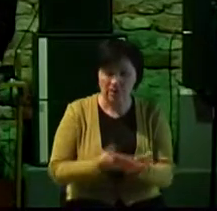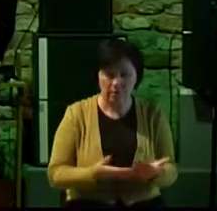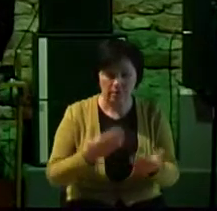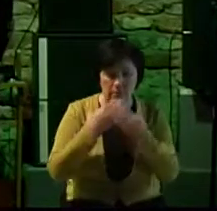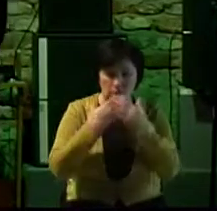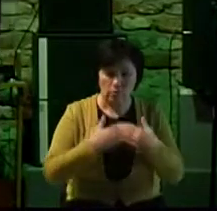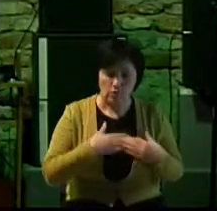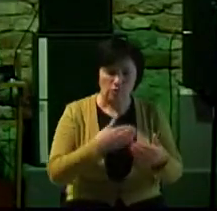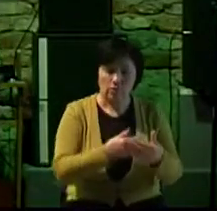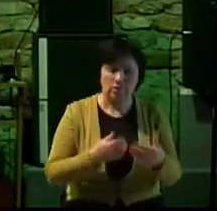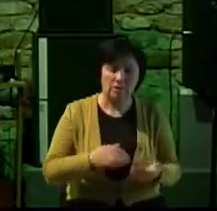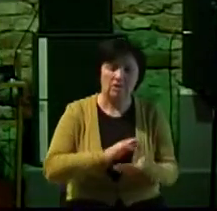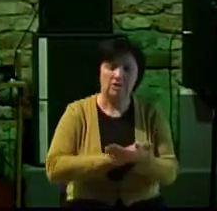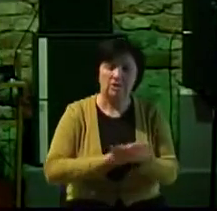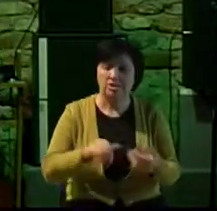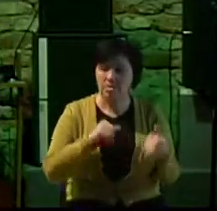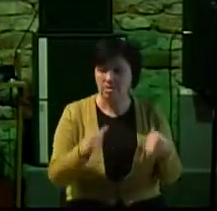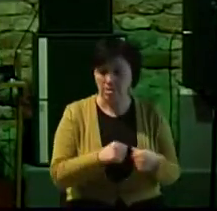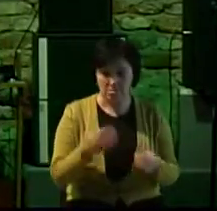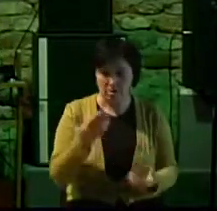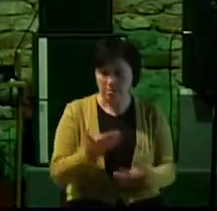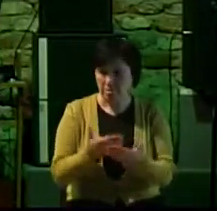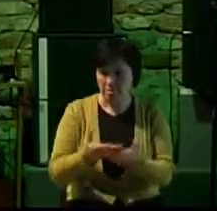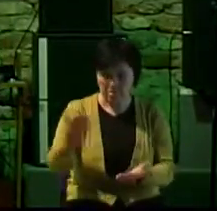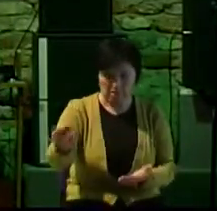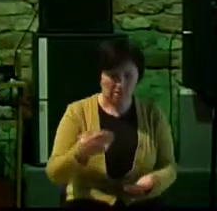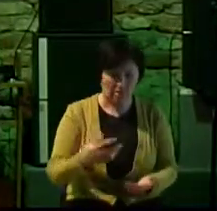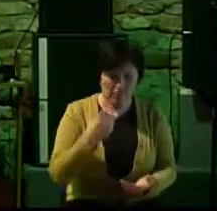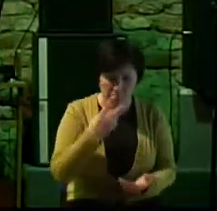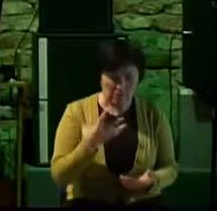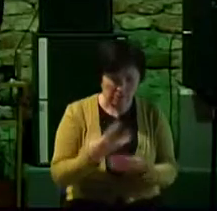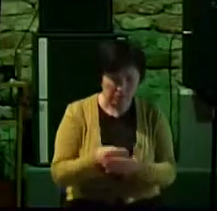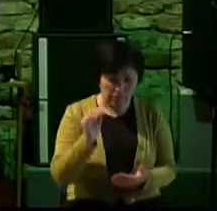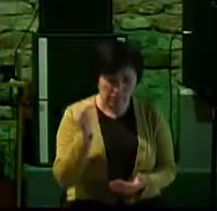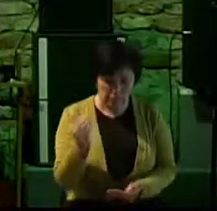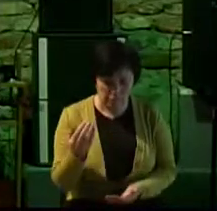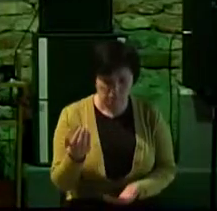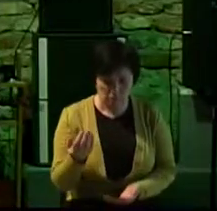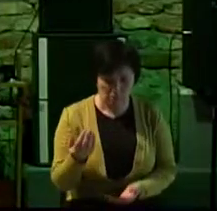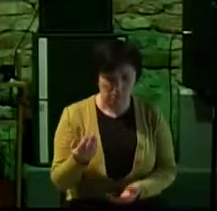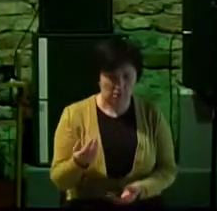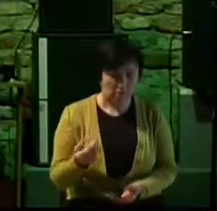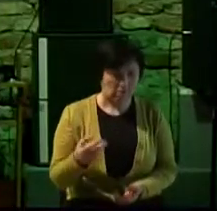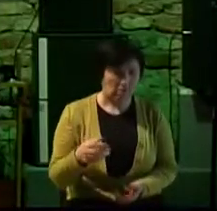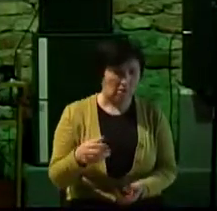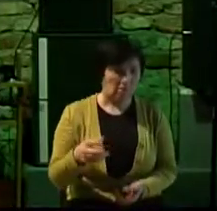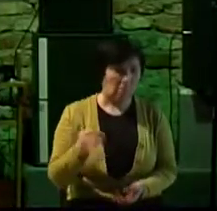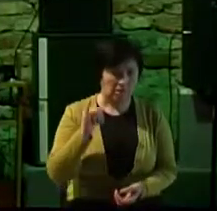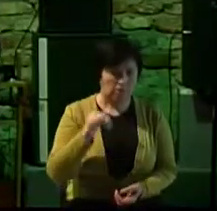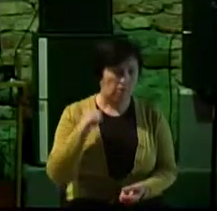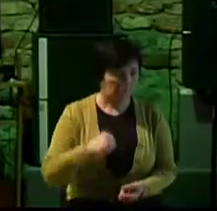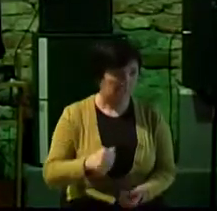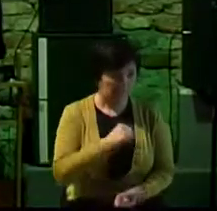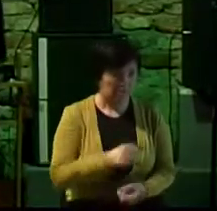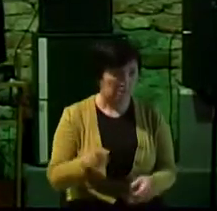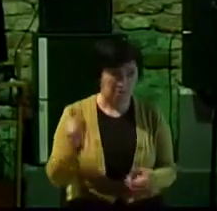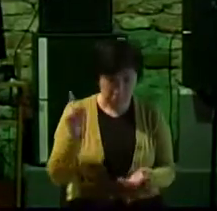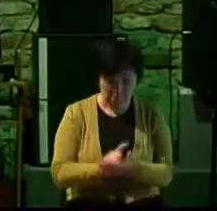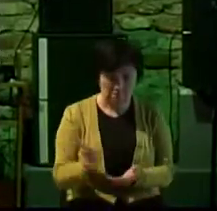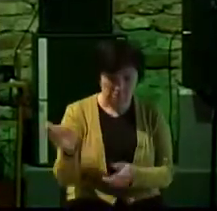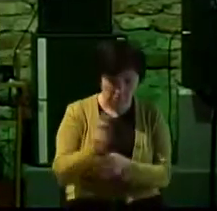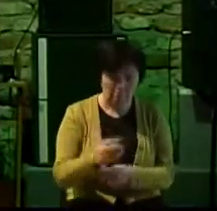Если кто-то из нас увидел своего ребенка, который бы вот так вел себя, то мы бы обязательно подошли и поговорили с ним, потому